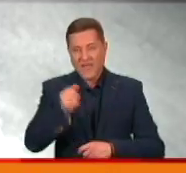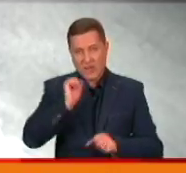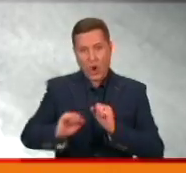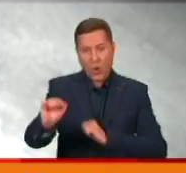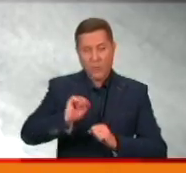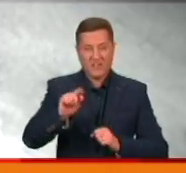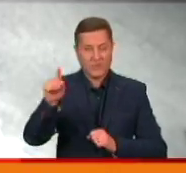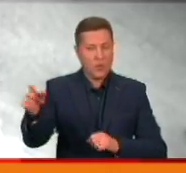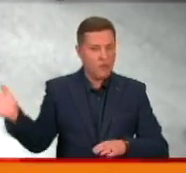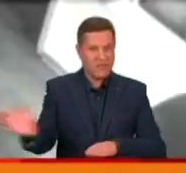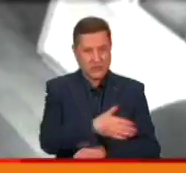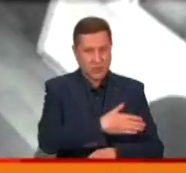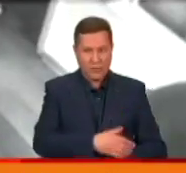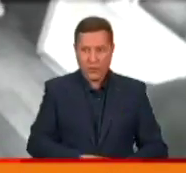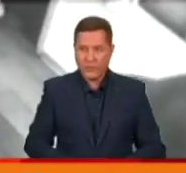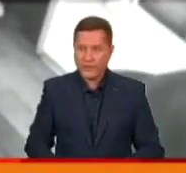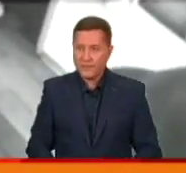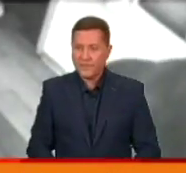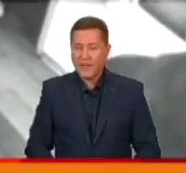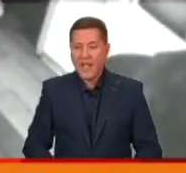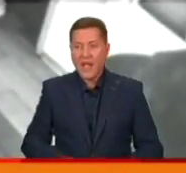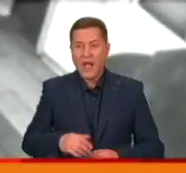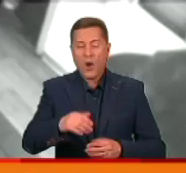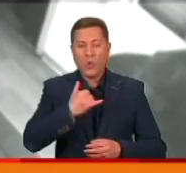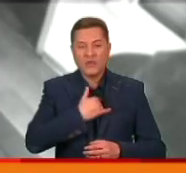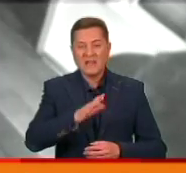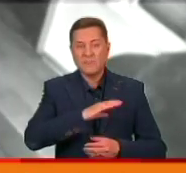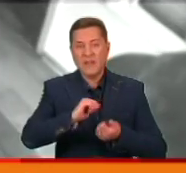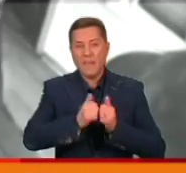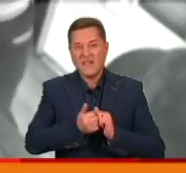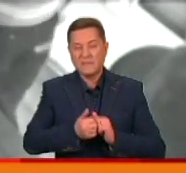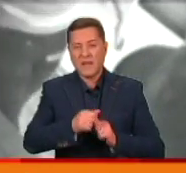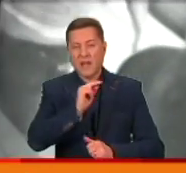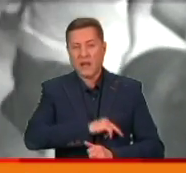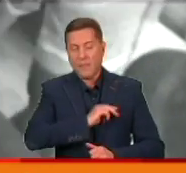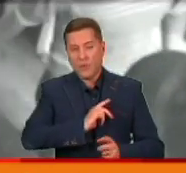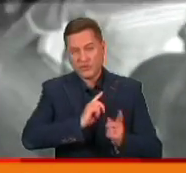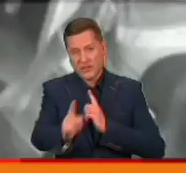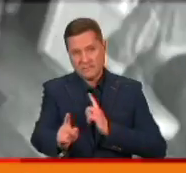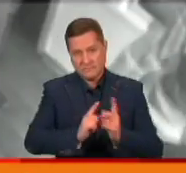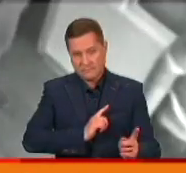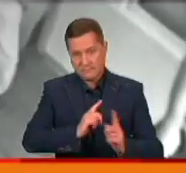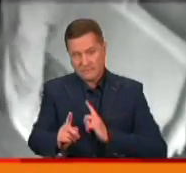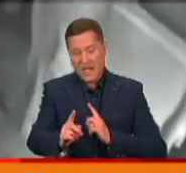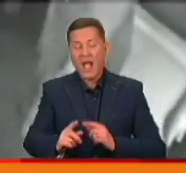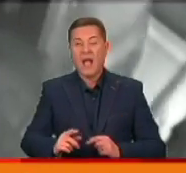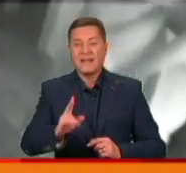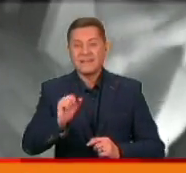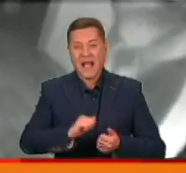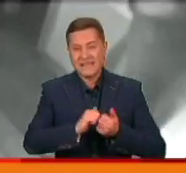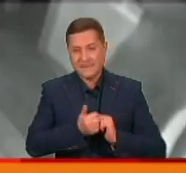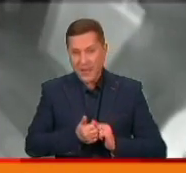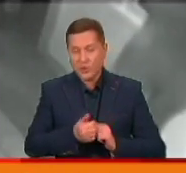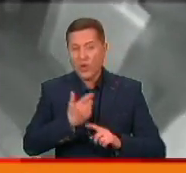опір, але його відштовхують. Якраз у нас проходила пересменка, робочі йшли на зміну, і в цей момент